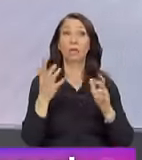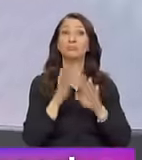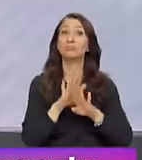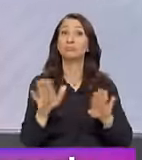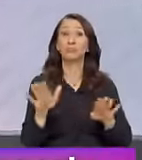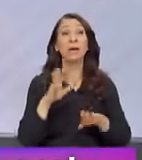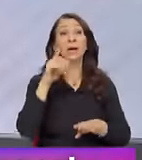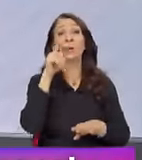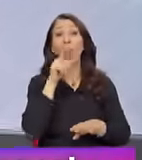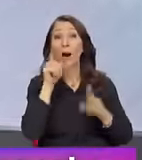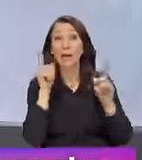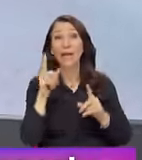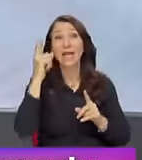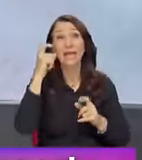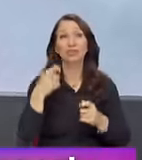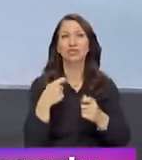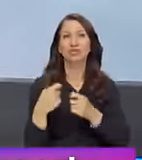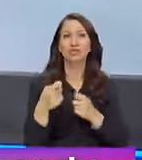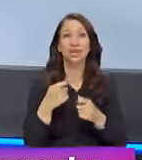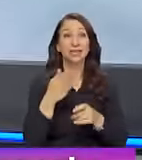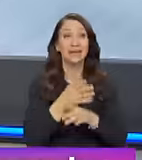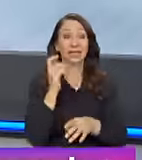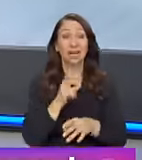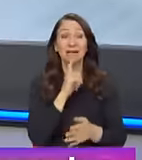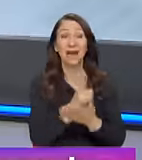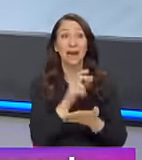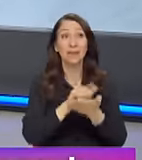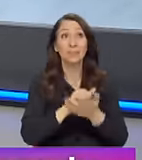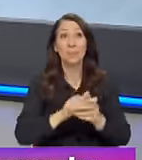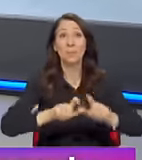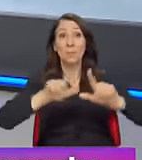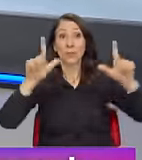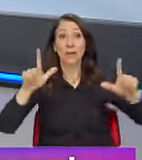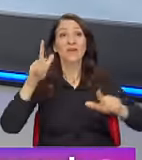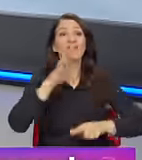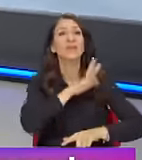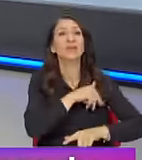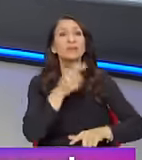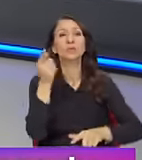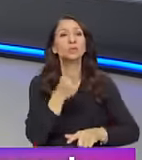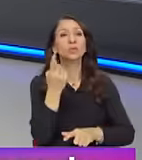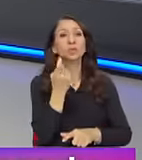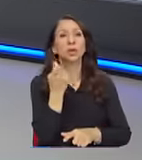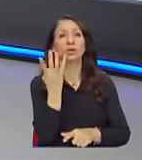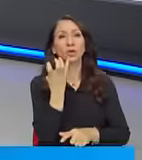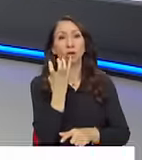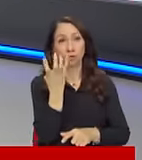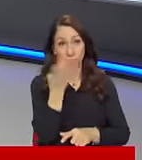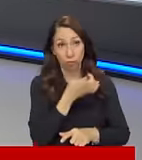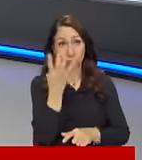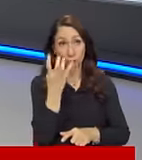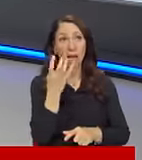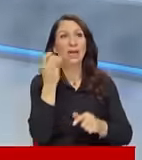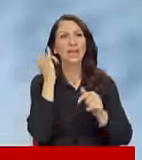çıktı. Bu arada İsrail'e ticaretin gerçekleri Karar Gazetesi'nin manşetinde, Filistin'in payı %4. İsrail'e kirli ticarette